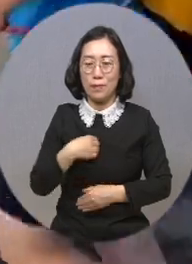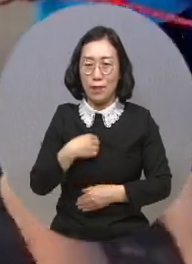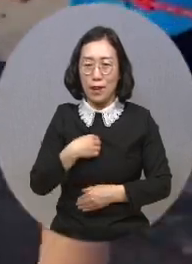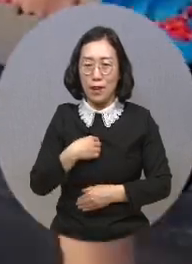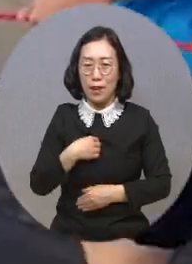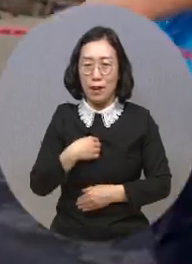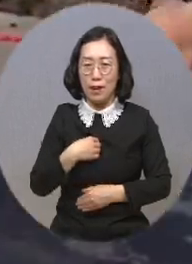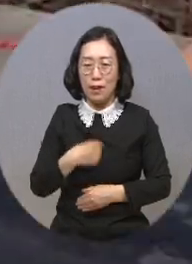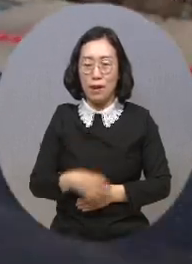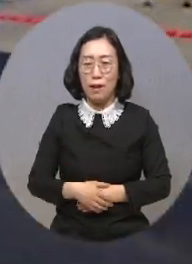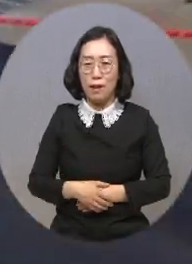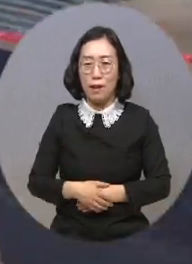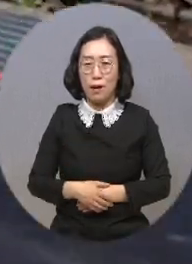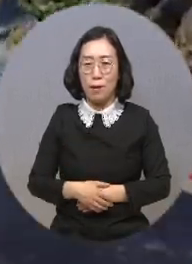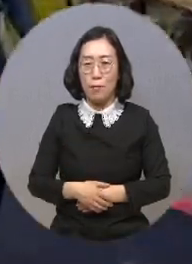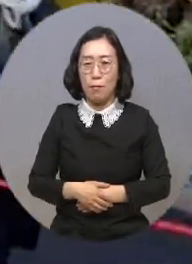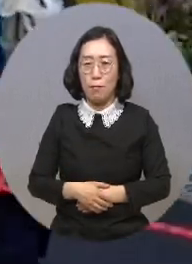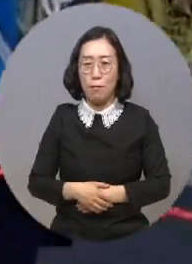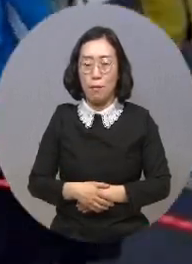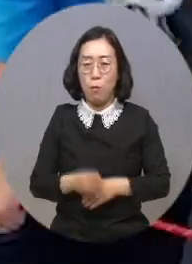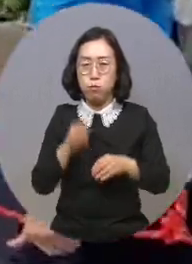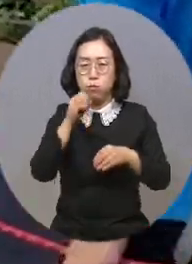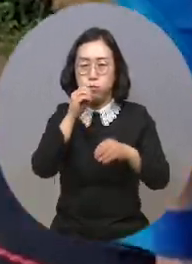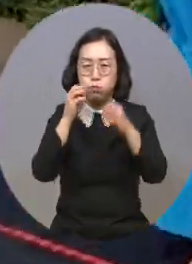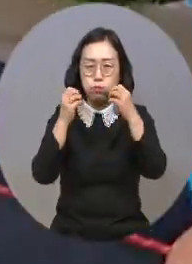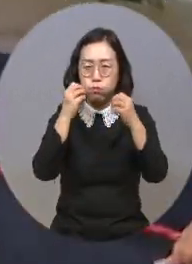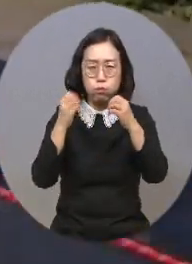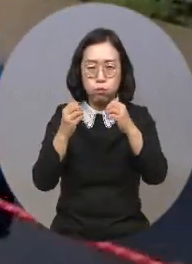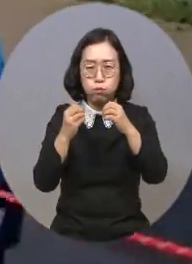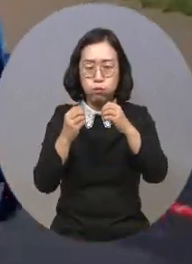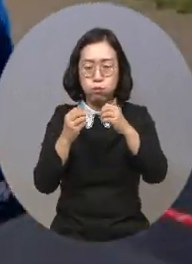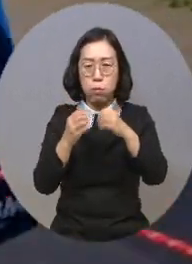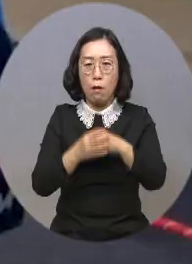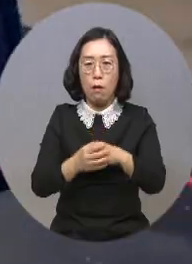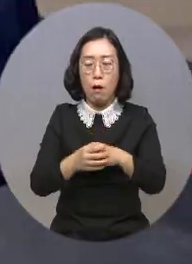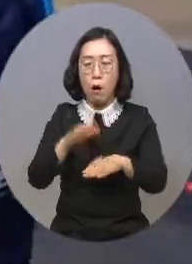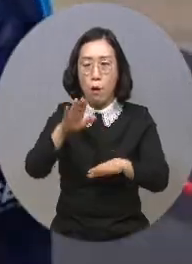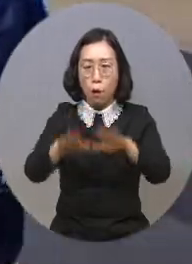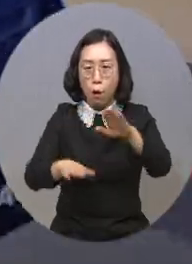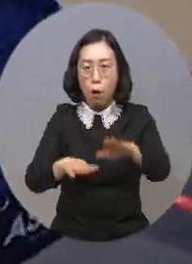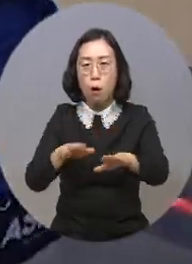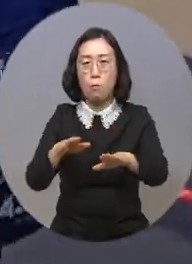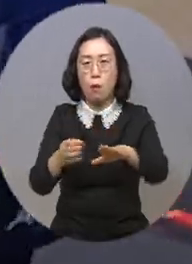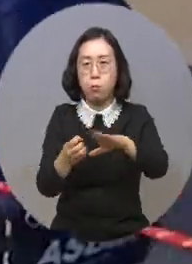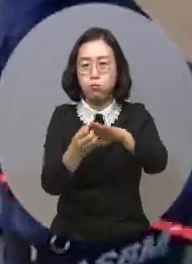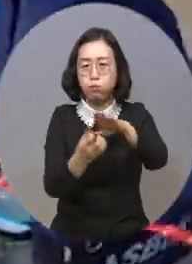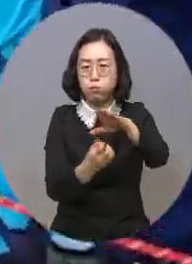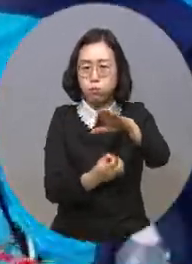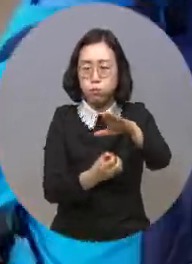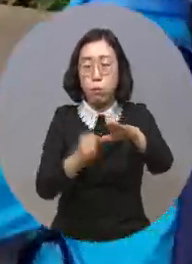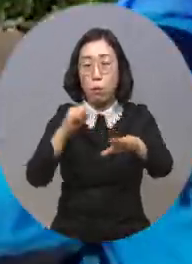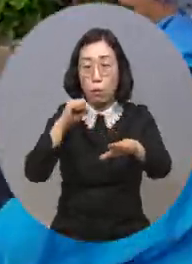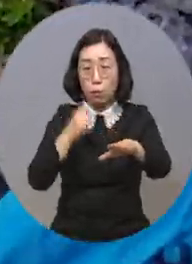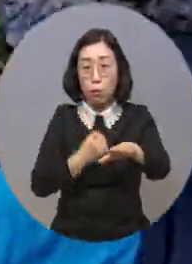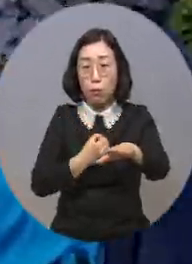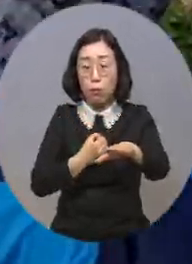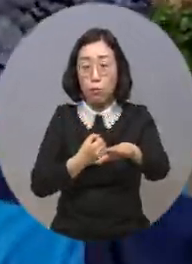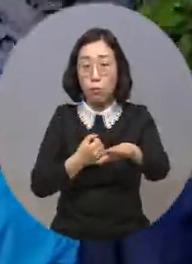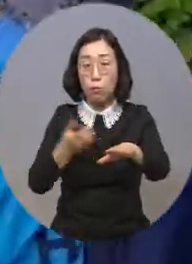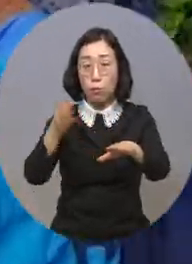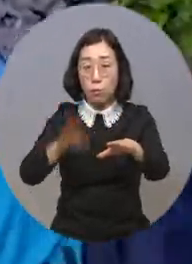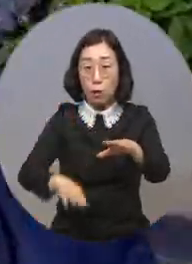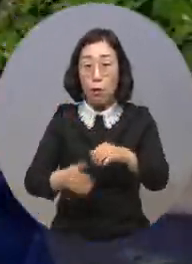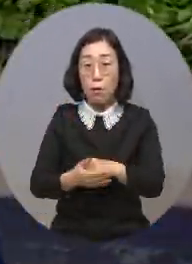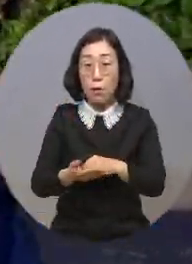막 헐어버리고 물집이 잡히고 막 그 정도가 돼가지고 걸을 수가 없었어요. 그래서 약을 바르고 반나절을 쉬었는데요. 네. 이